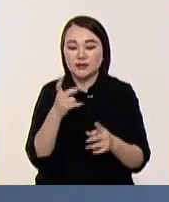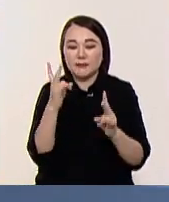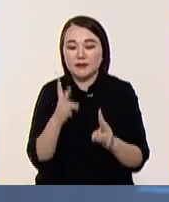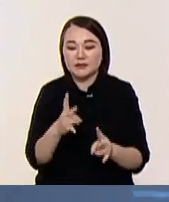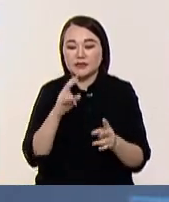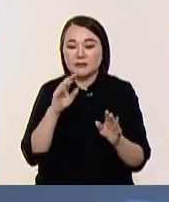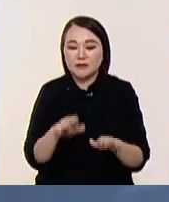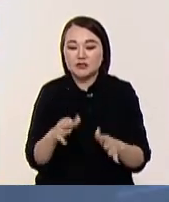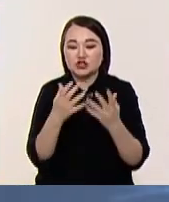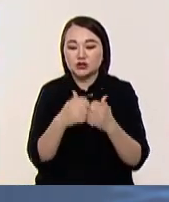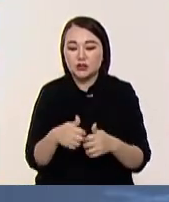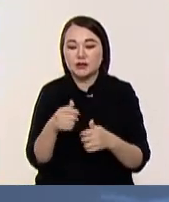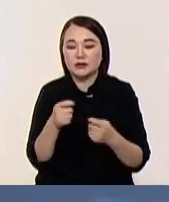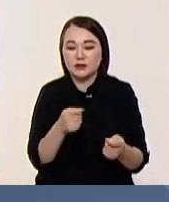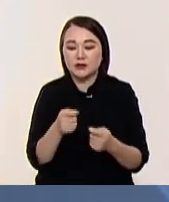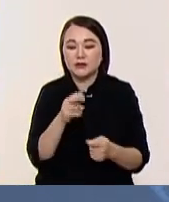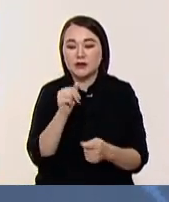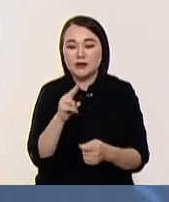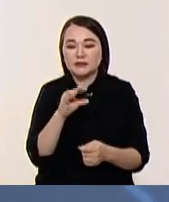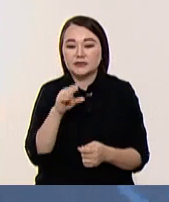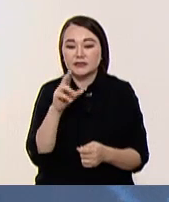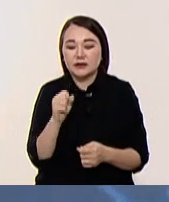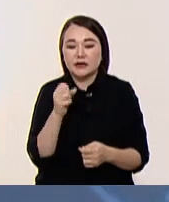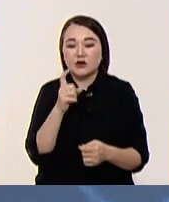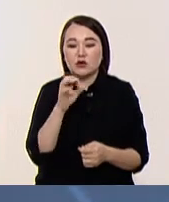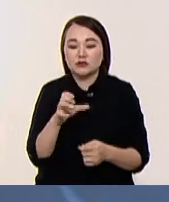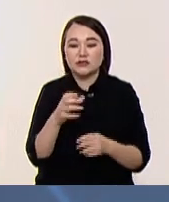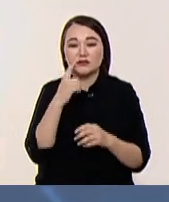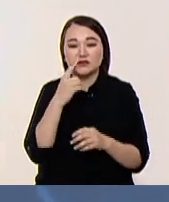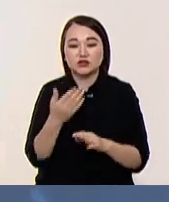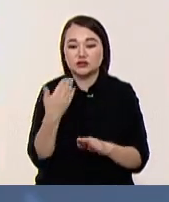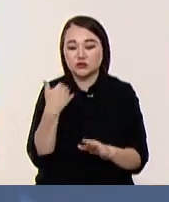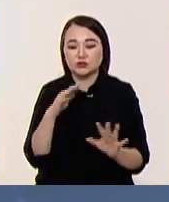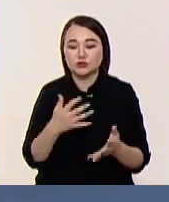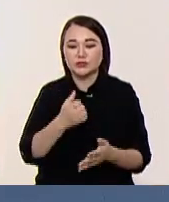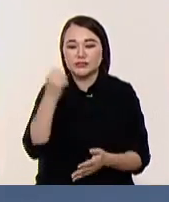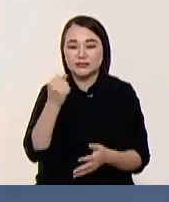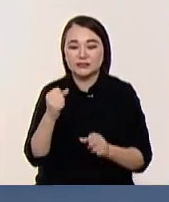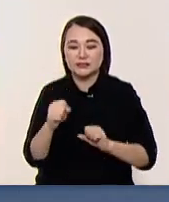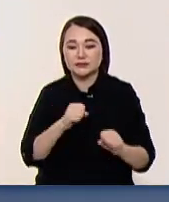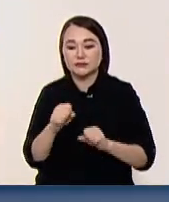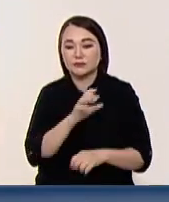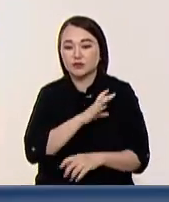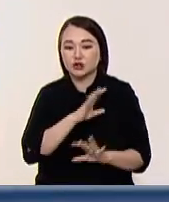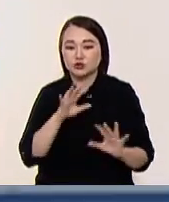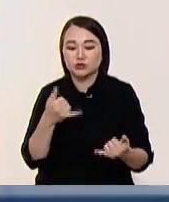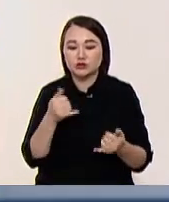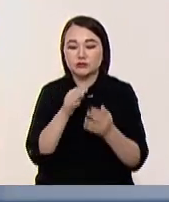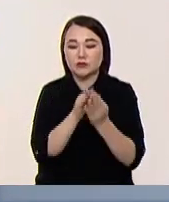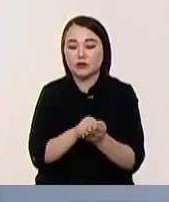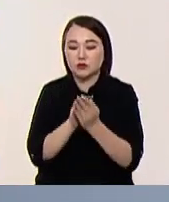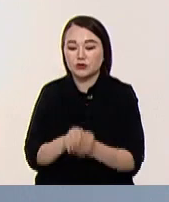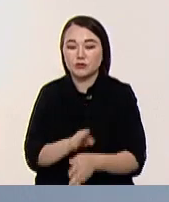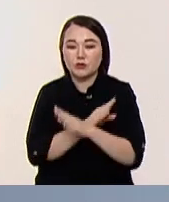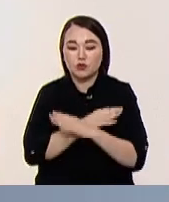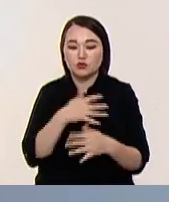затронуло в том числе провинции Пактика и Хост, где днем ранее произошло мощное землетрясение. Сегодня там хоронят погибших.